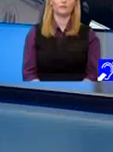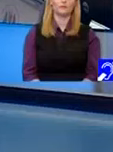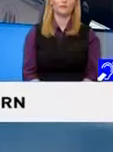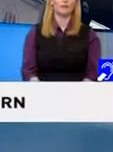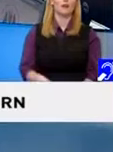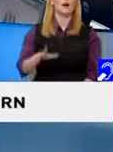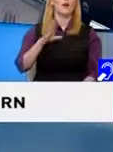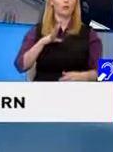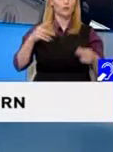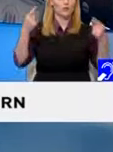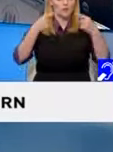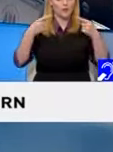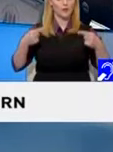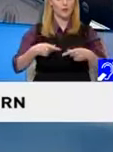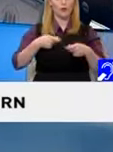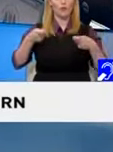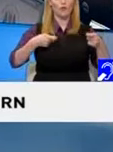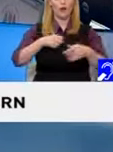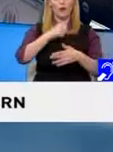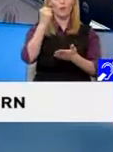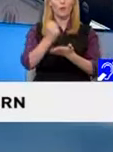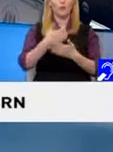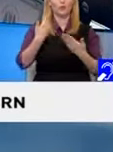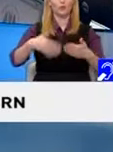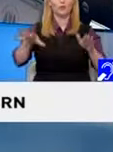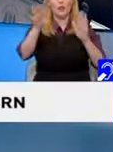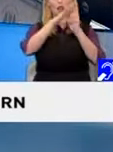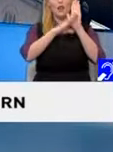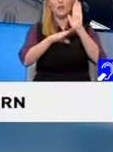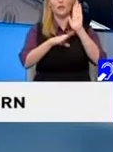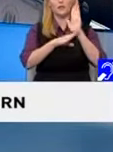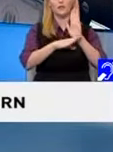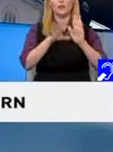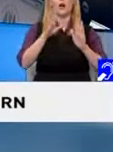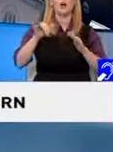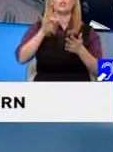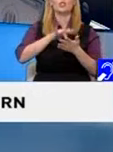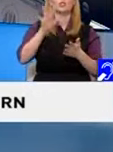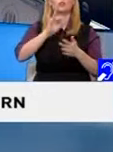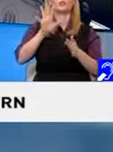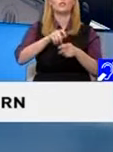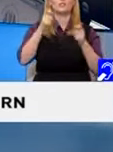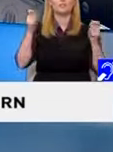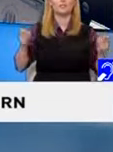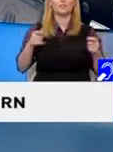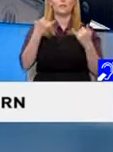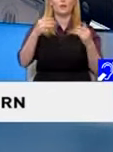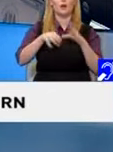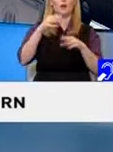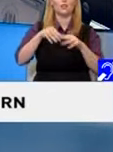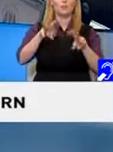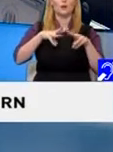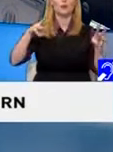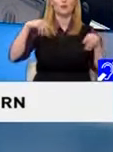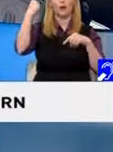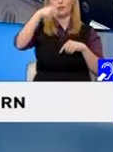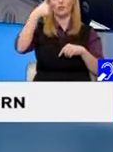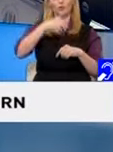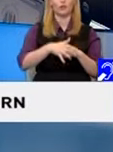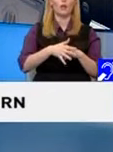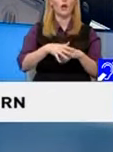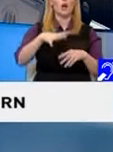A fost stabilită, guvernul a aprobat lista de circumscripții uninominale care vor fi deschise pentru alegerile parlamentare de anul viitor. În total